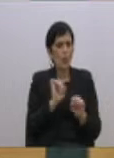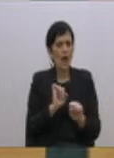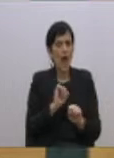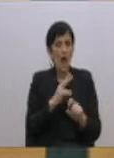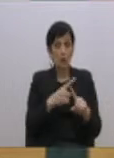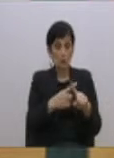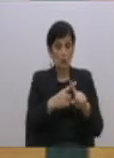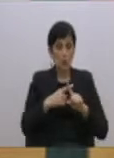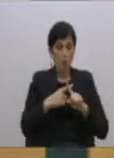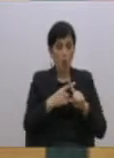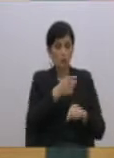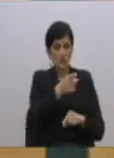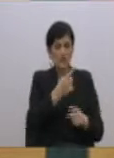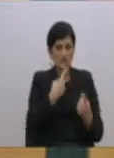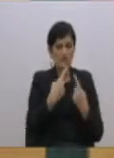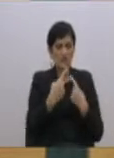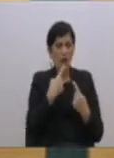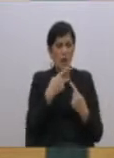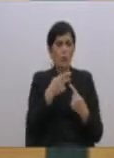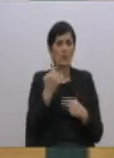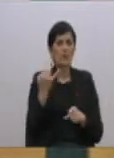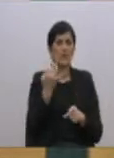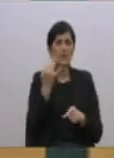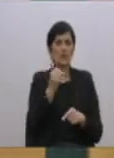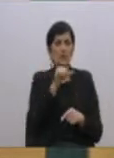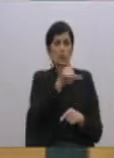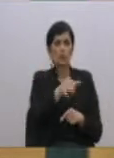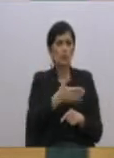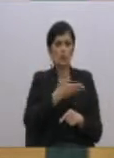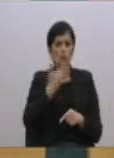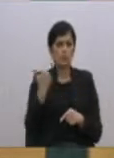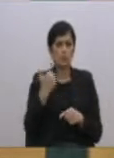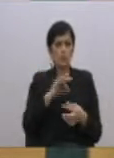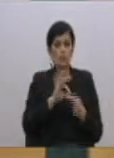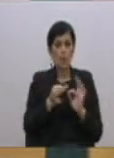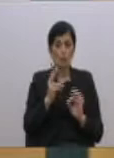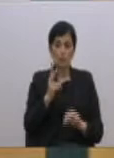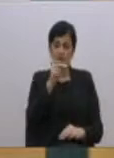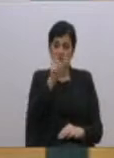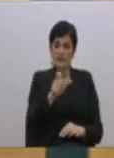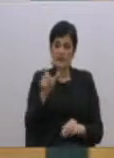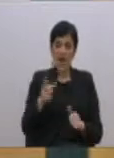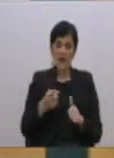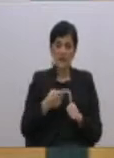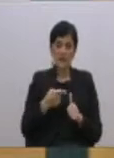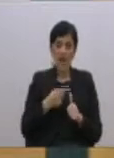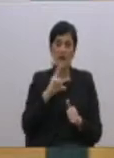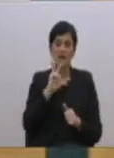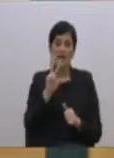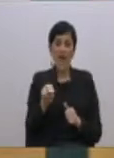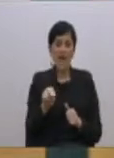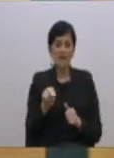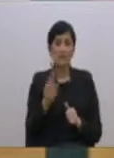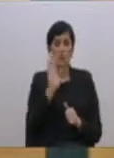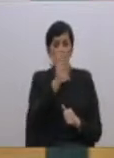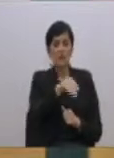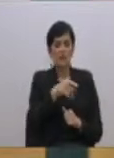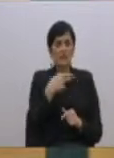კონსენსუსზე რომ საუბრობთ იმის ინტერესი არ გამოგივლენიათ რომ კონკრეტული კანდიდატები დაგესახელებინათ ის მაინც